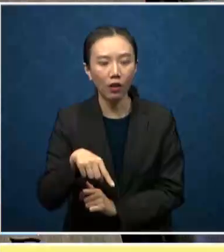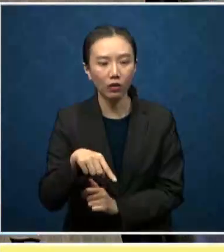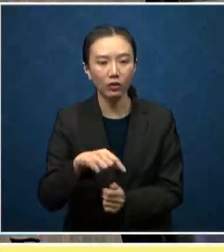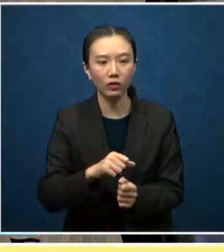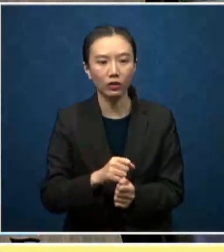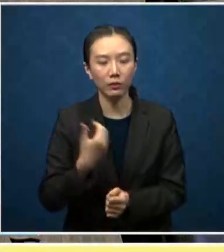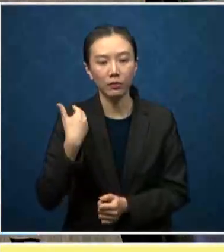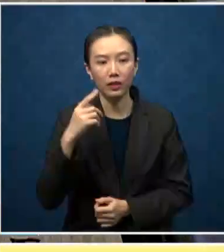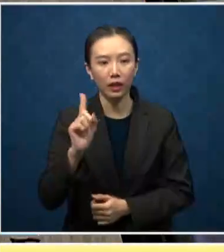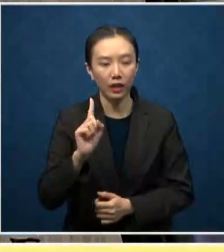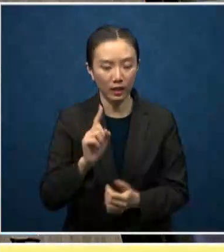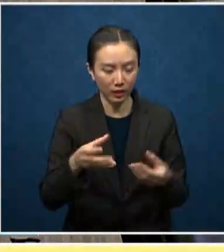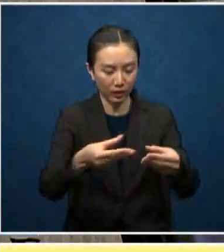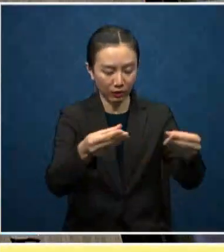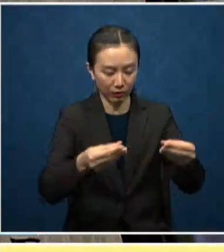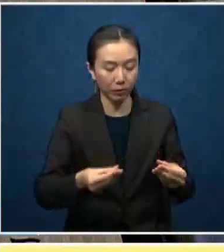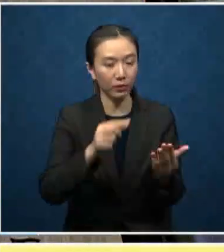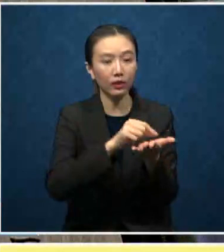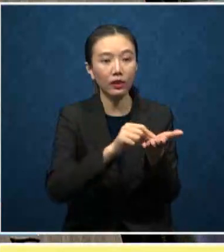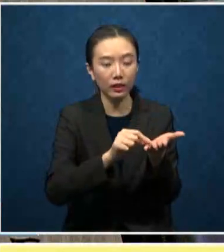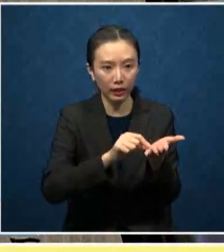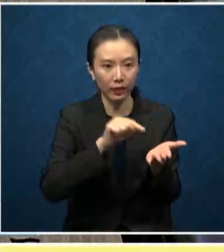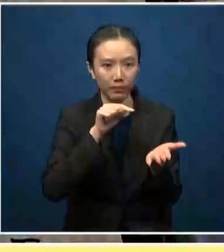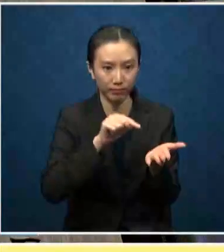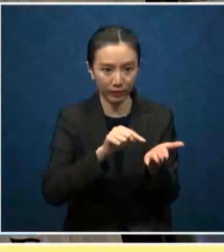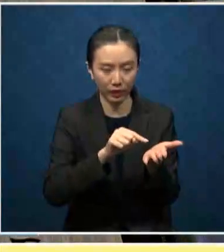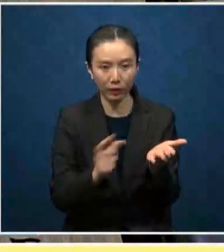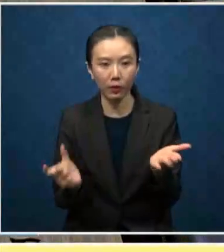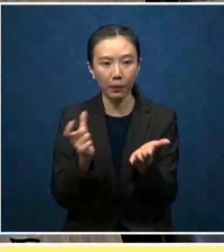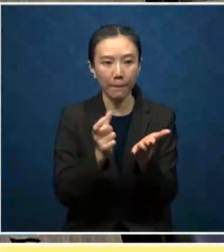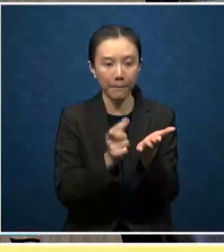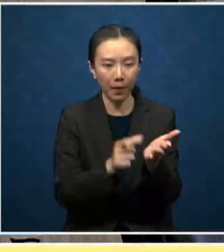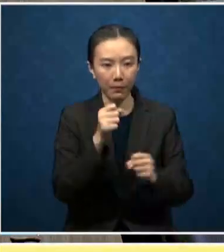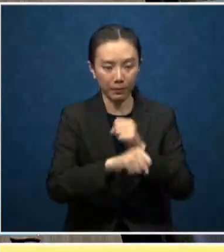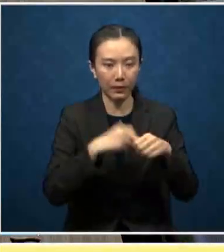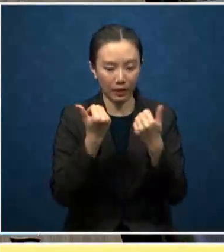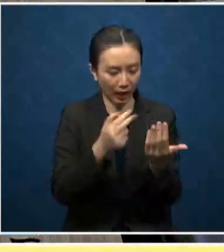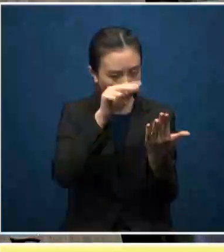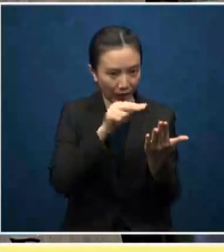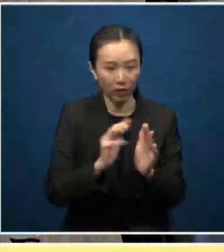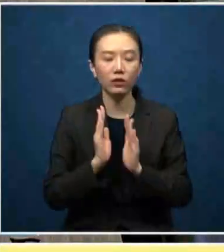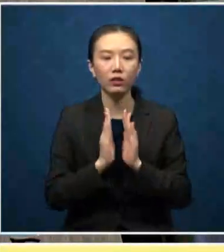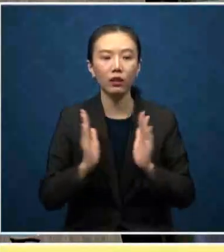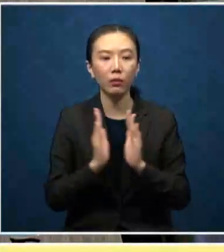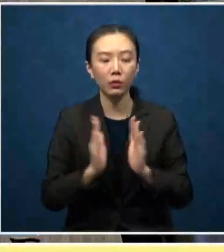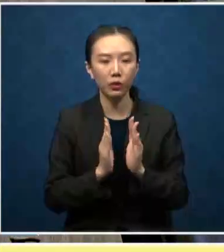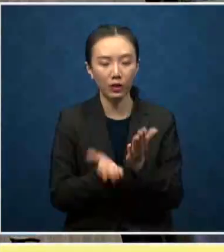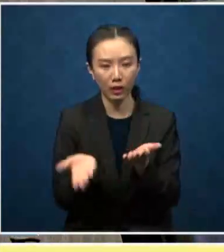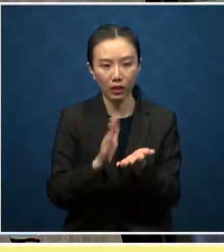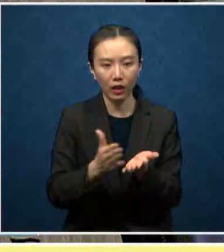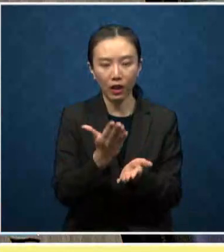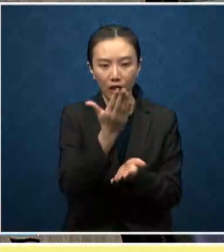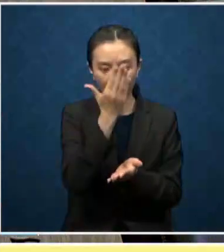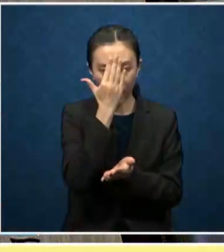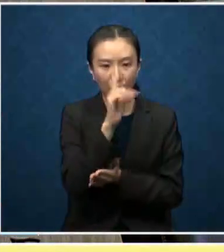ที่ท่านเขียนไว้ในเอกสารซึ่งท่านใส่เข้ามาในเอกสารปีนี้ขอบคุณท่านอย่างยิ่งคือหน้า 116ถ